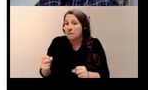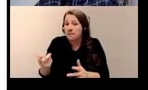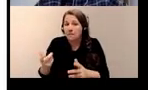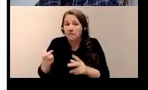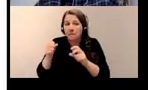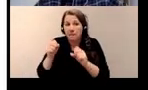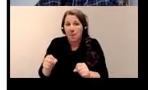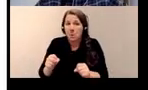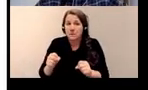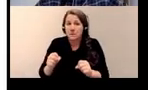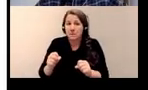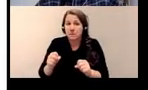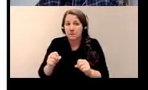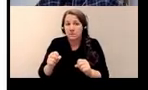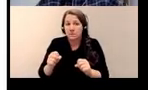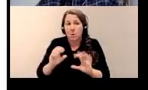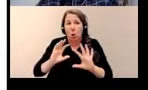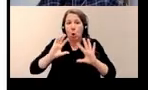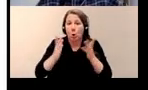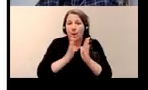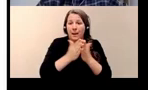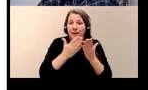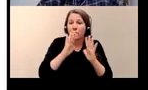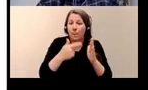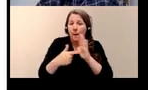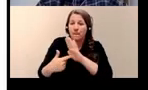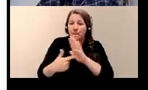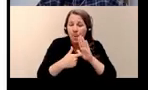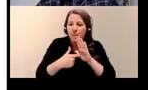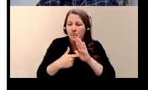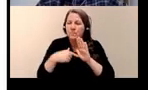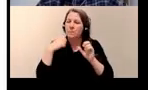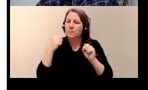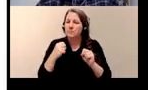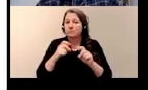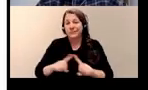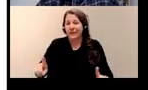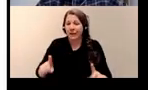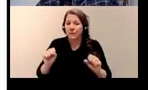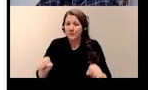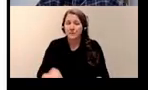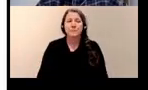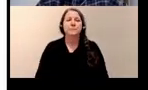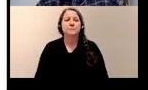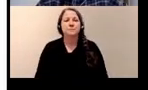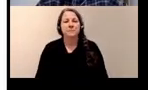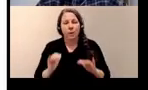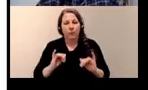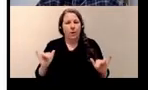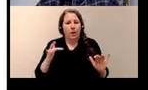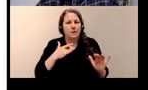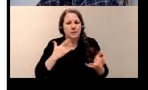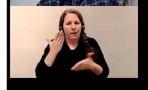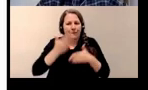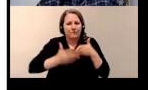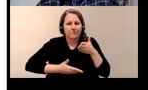s'y approcher, mais les formes de restitution auraient été évidemment très, très, très différentes. Voilà, je pense qu'on va s'arrêter là pour